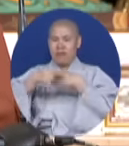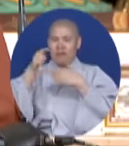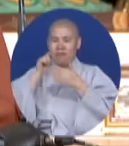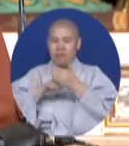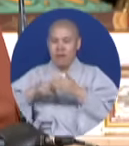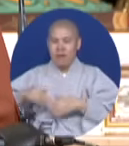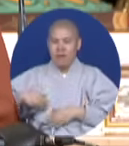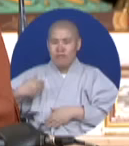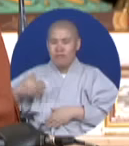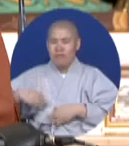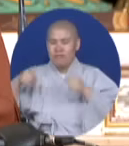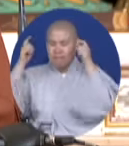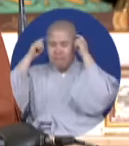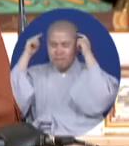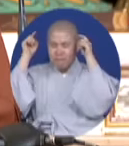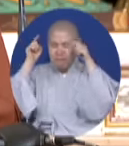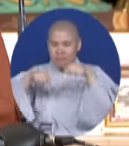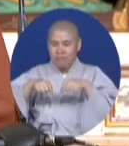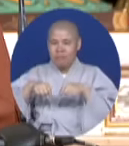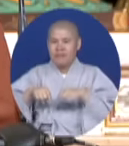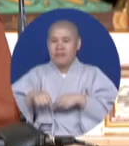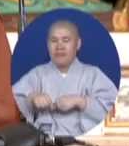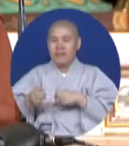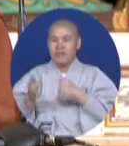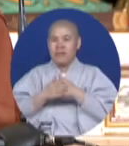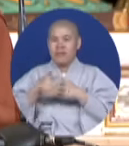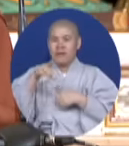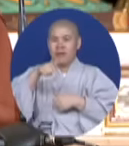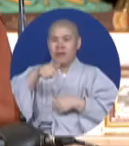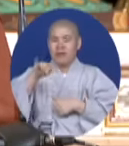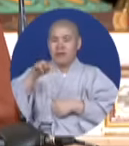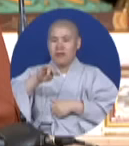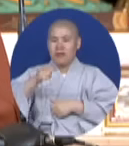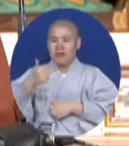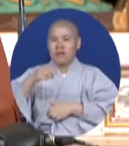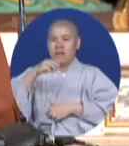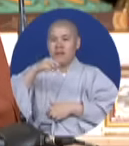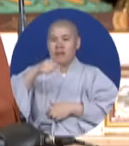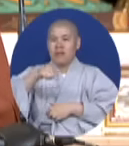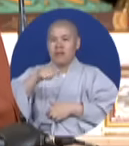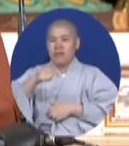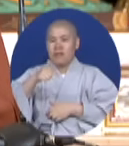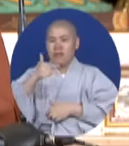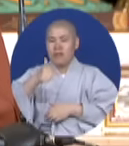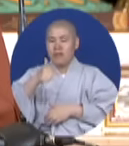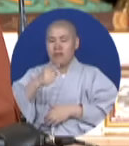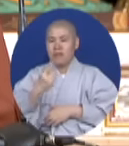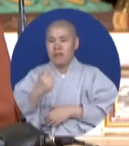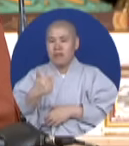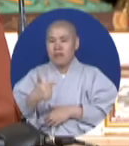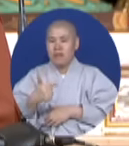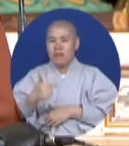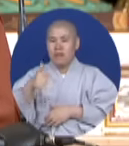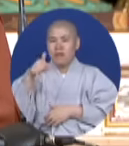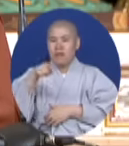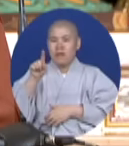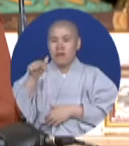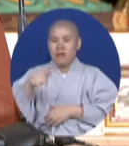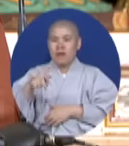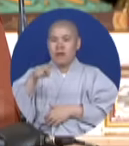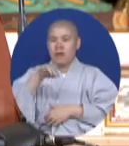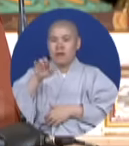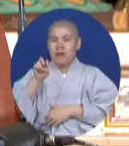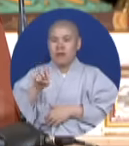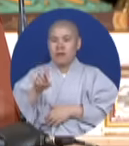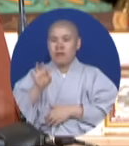큰 또리석음이에요. 그래서 기신론에서 각 심원고로 명